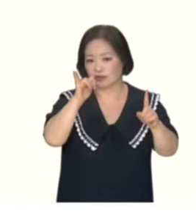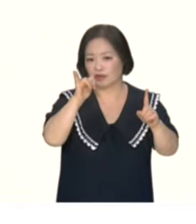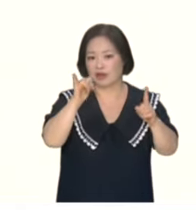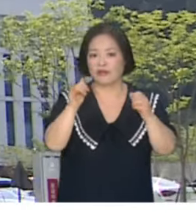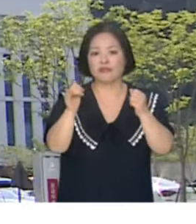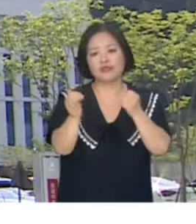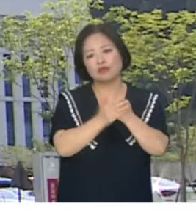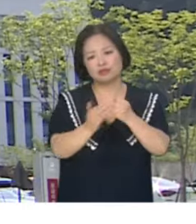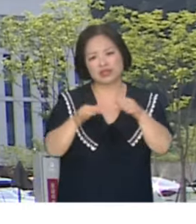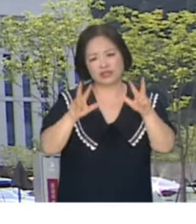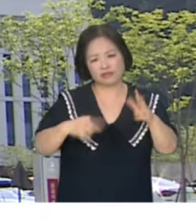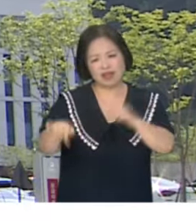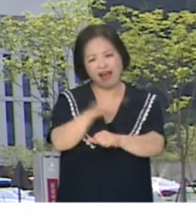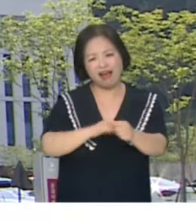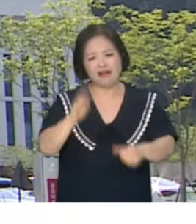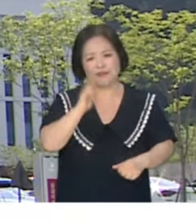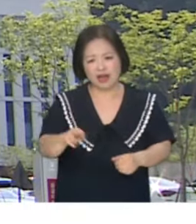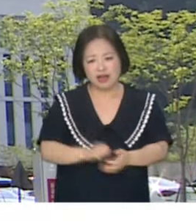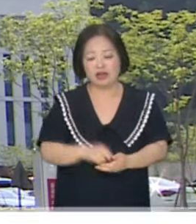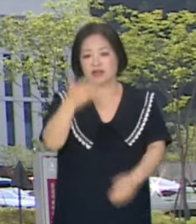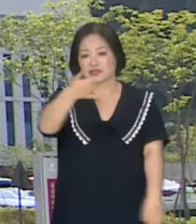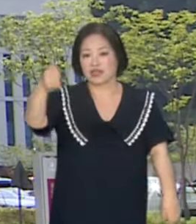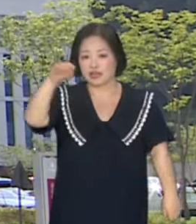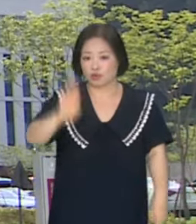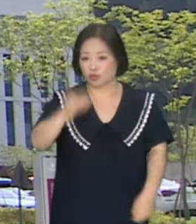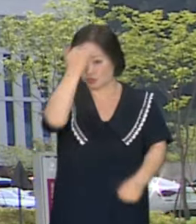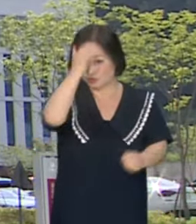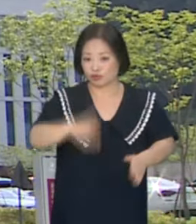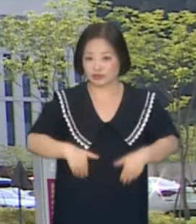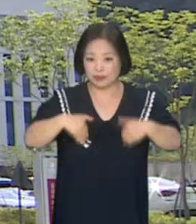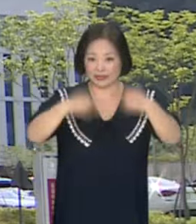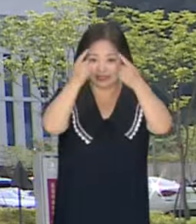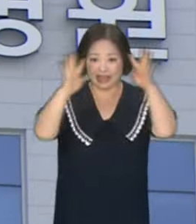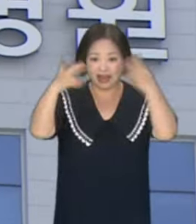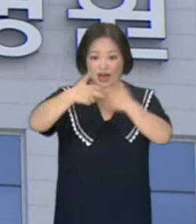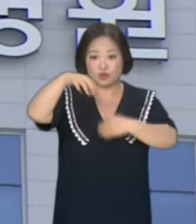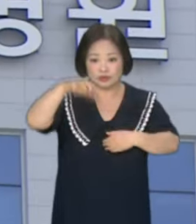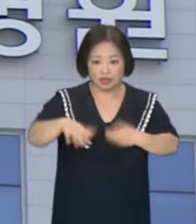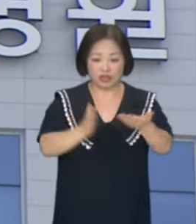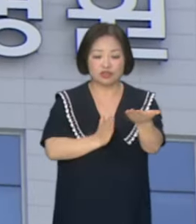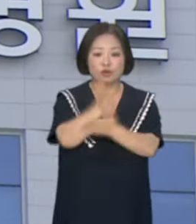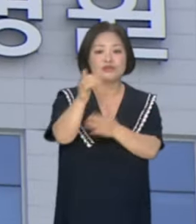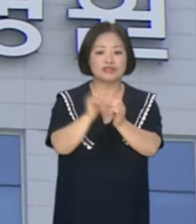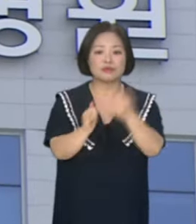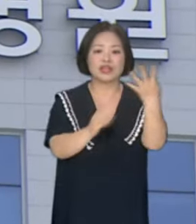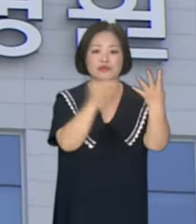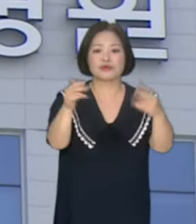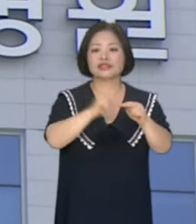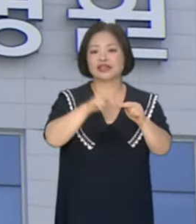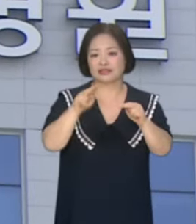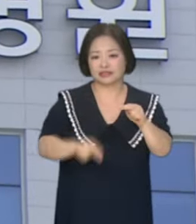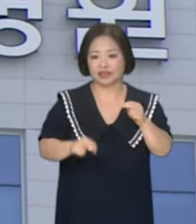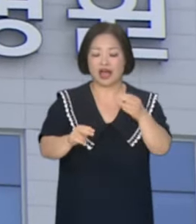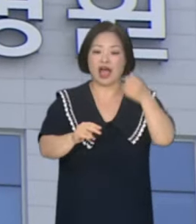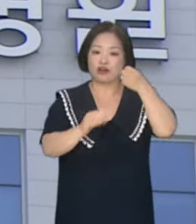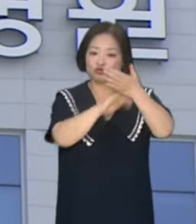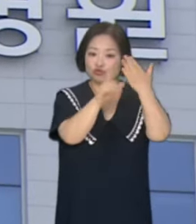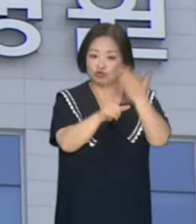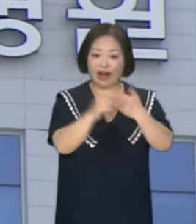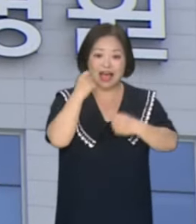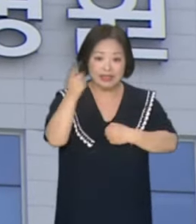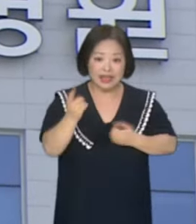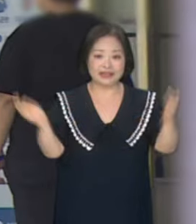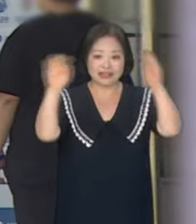하나 죽습니다. 세종 충남대병원 응급실은 전문의 4명이 추가로 사직하면서 9월 한 달간